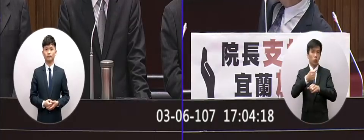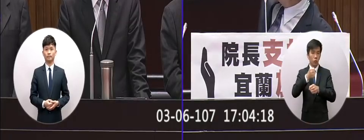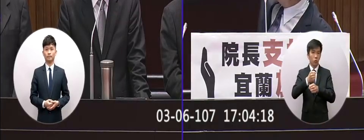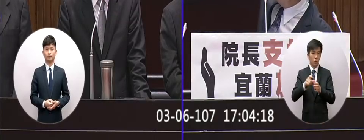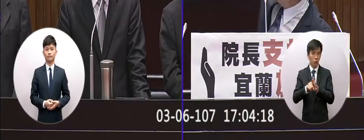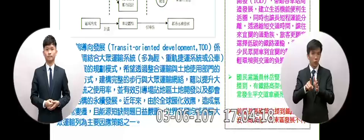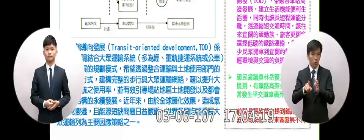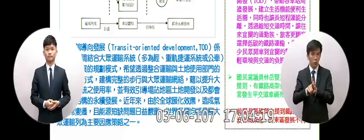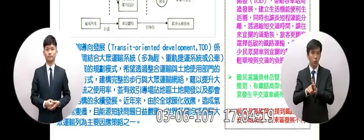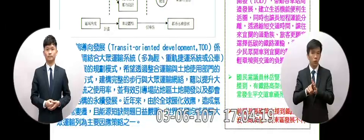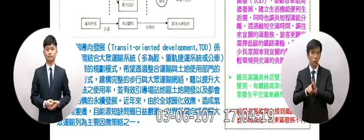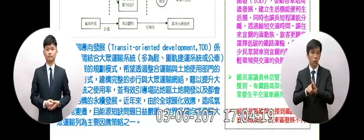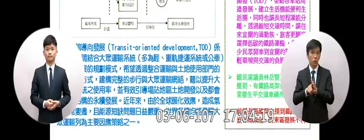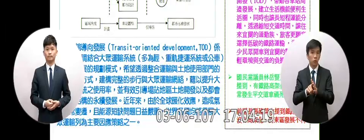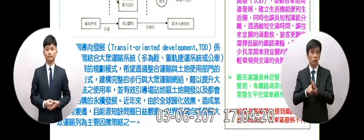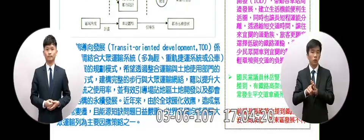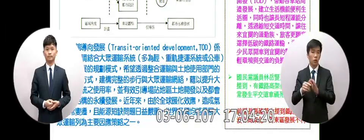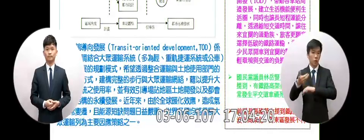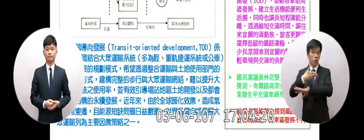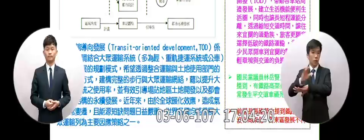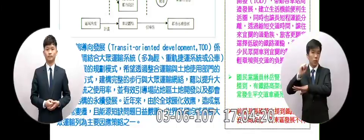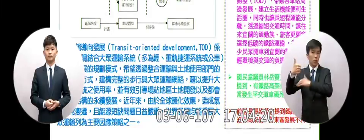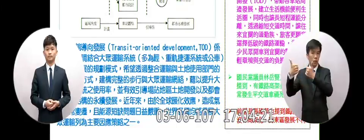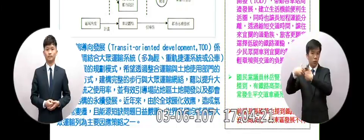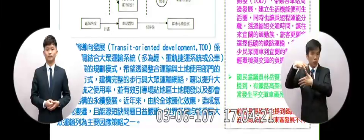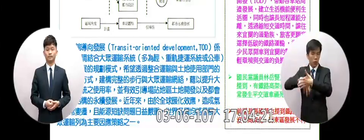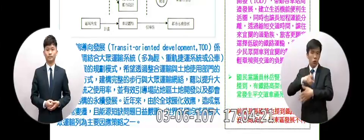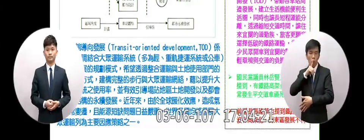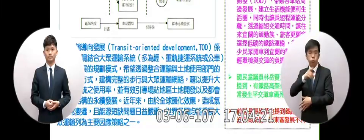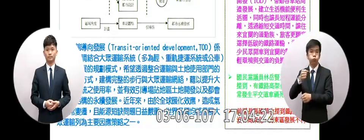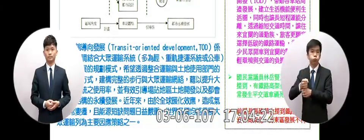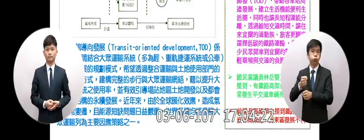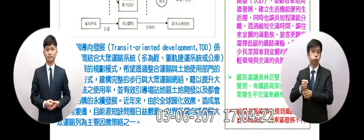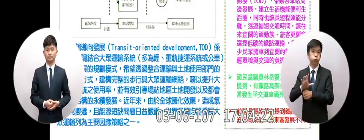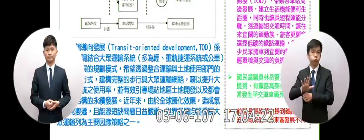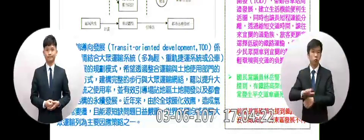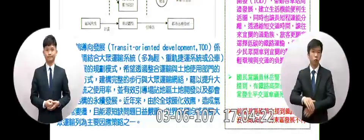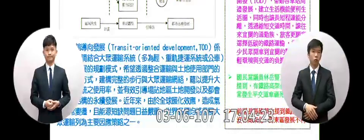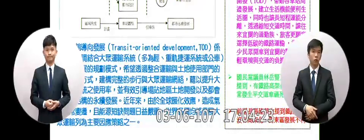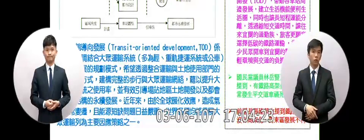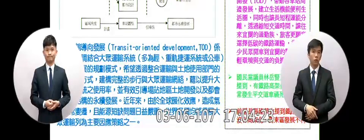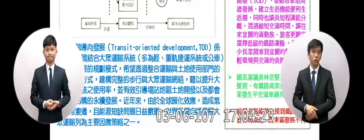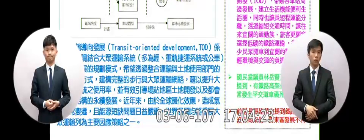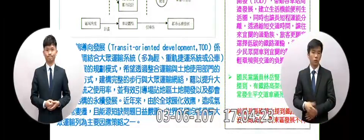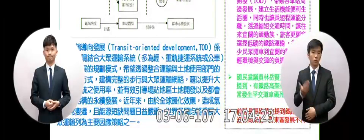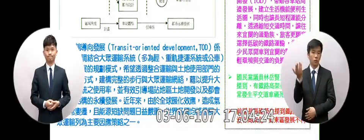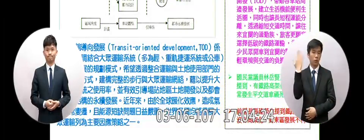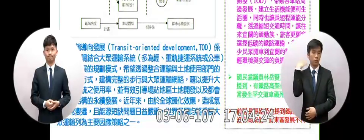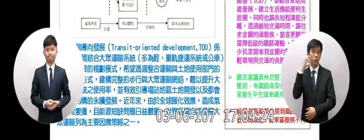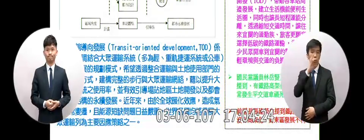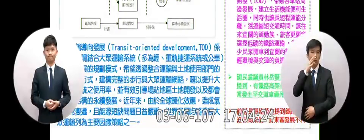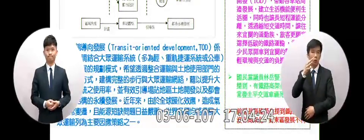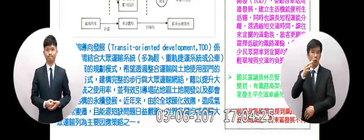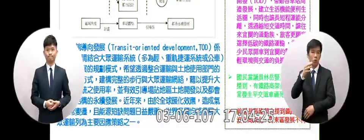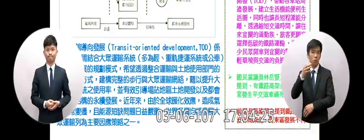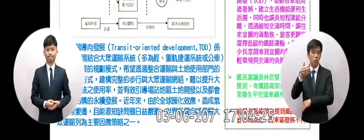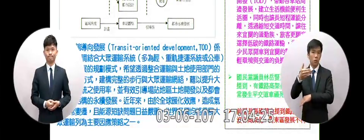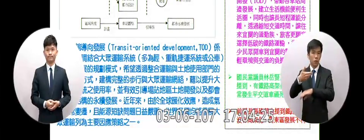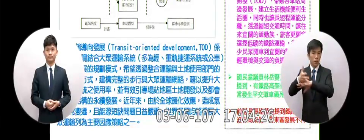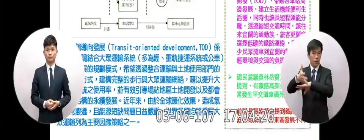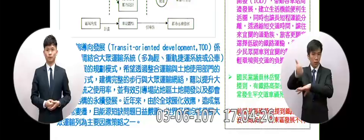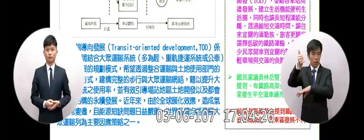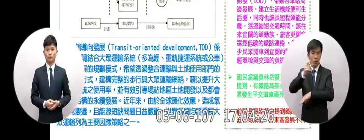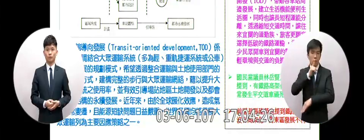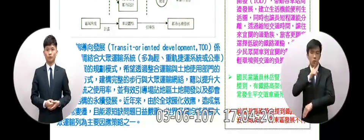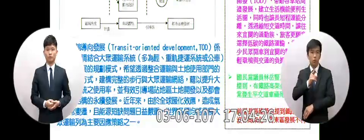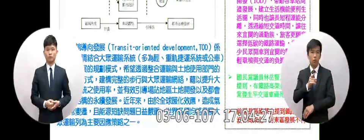我的右边的框框里面呢，当时的吴县长呢，他提到这个